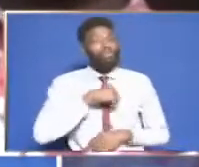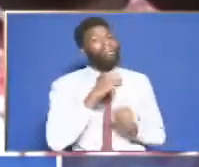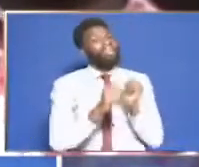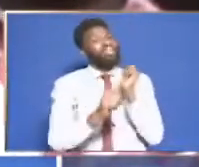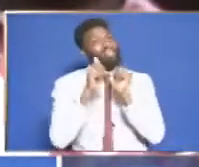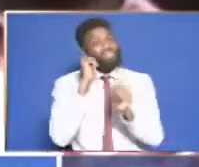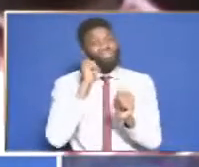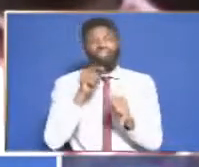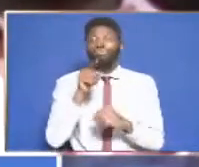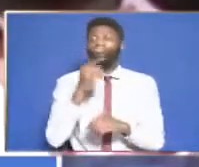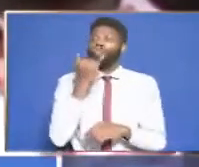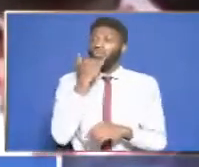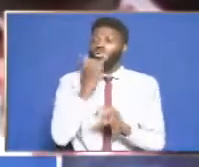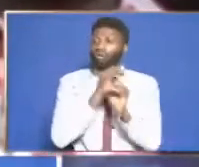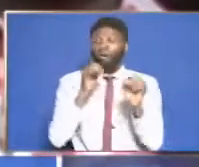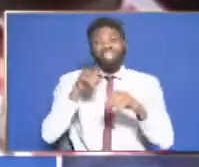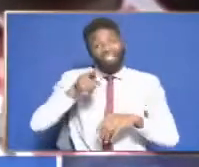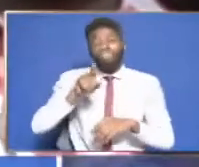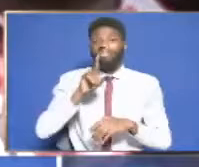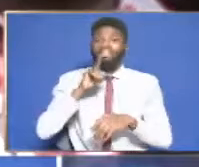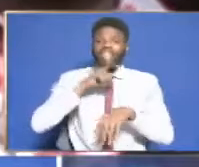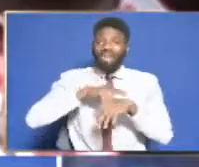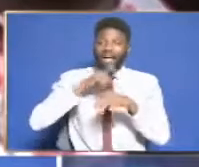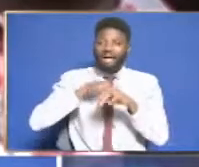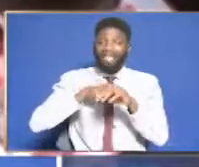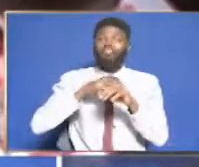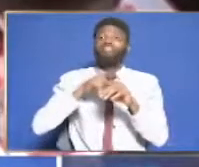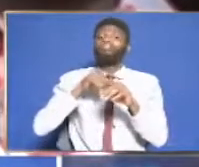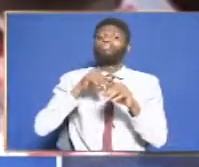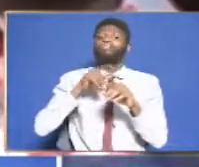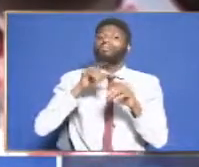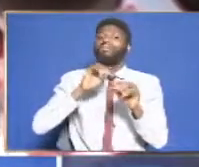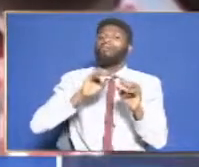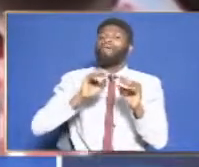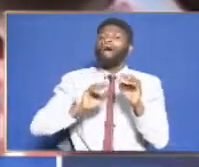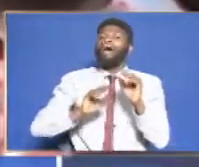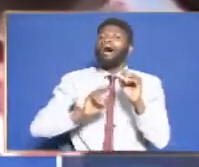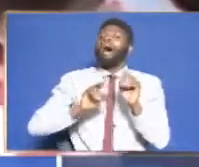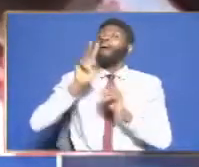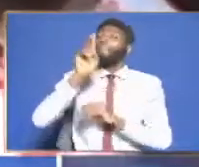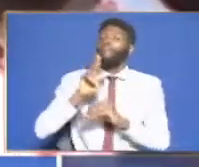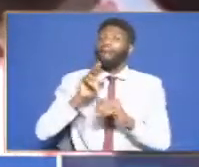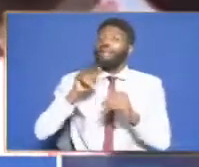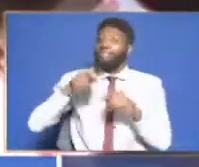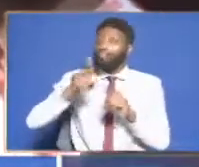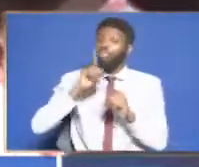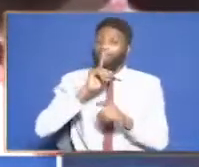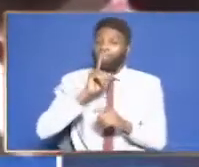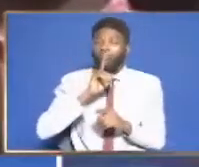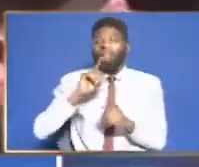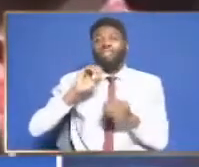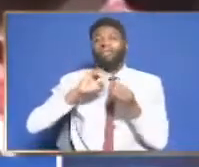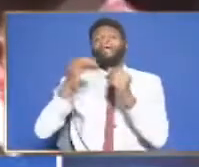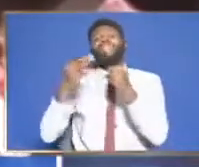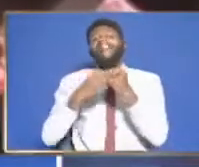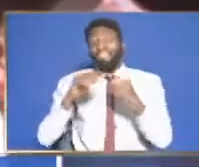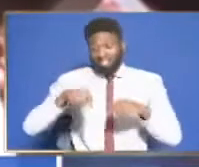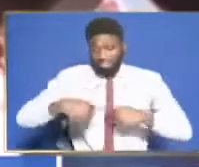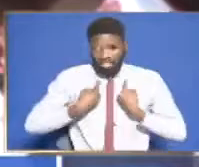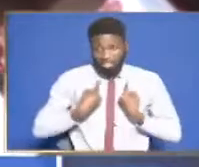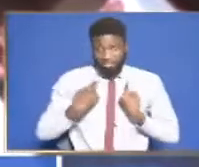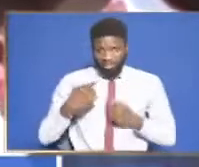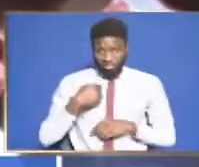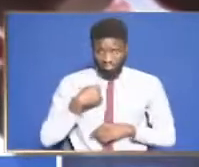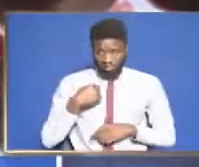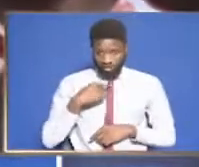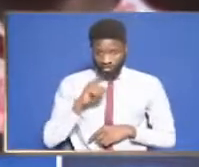wanasema wakipanda juu unasikia wanasema inasoma kibira. Lakini sio wewe mwenyewe ulijipatia hiyo token. Those guys ndio